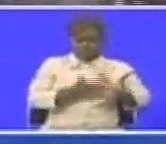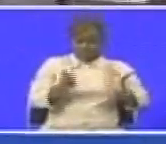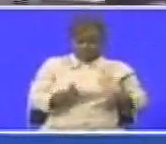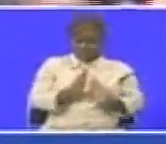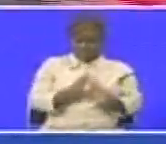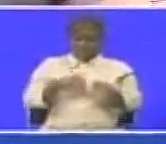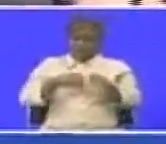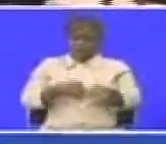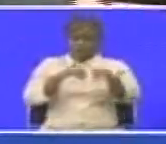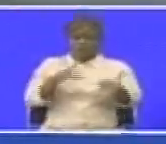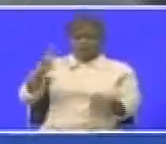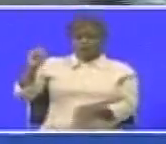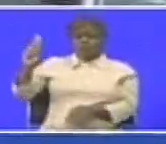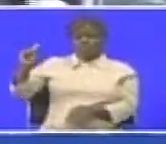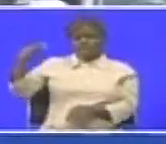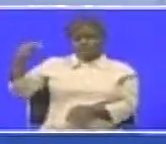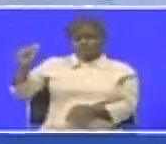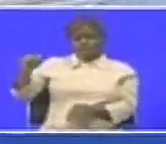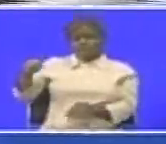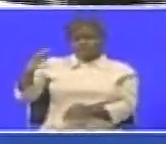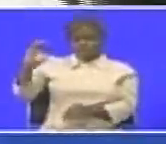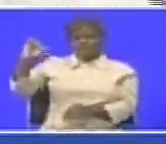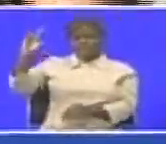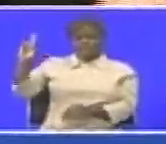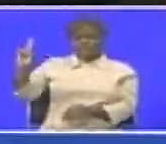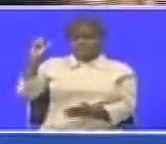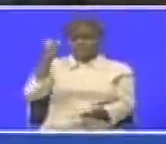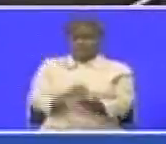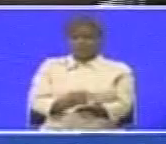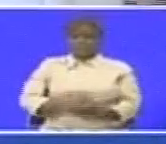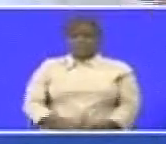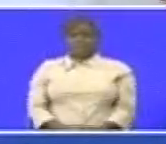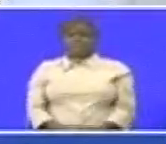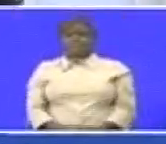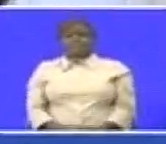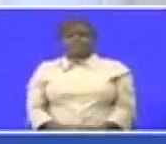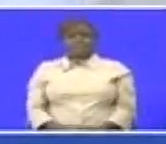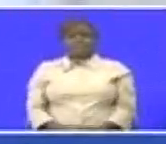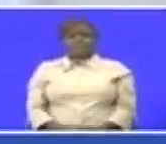na kuandamana na Mudhama hadi makao makuu ya CID.